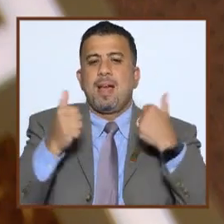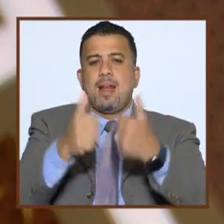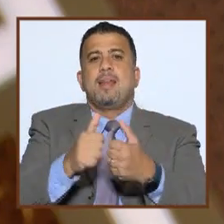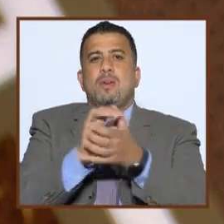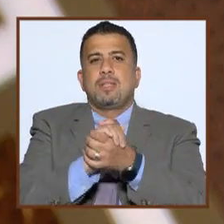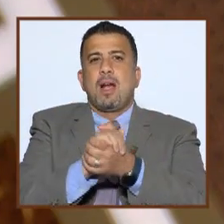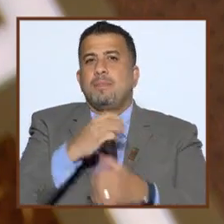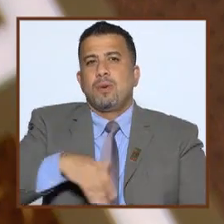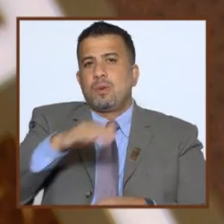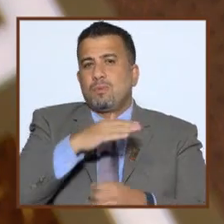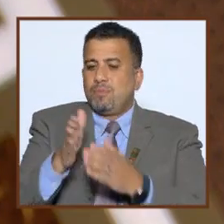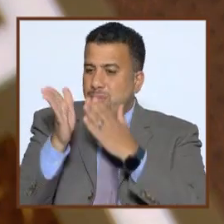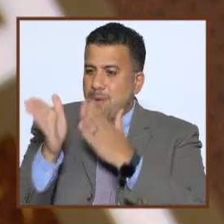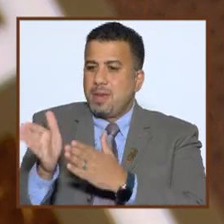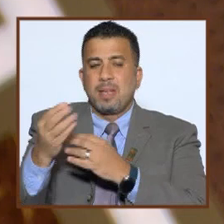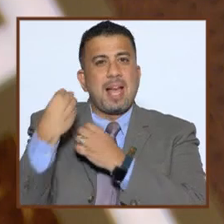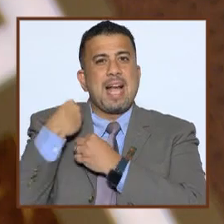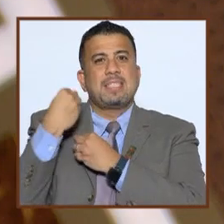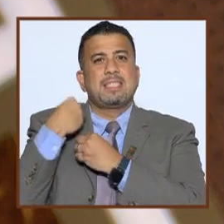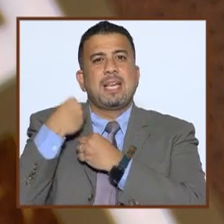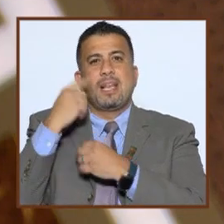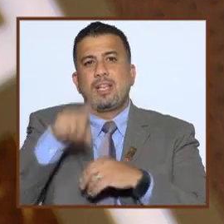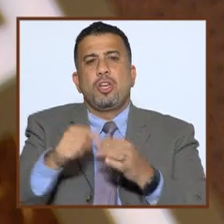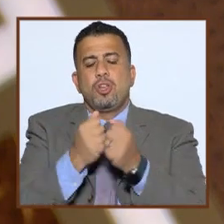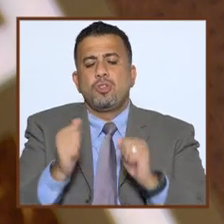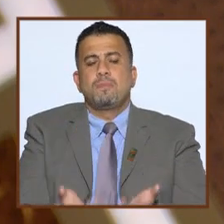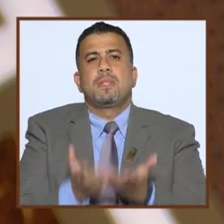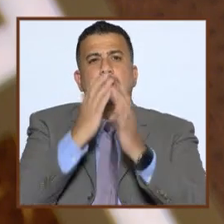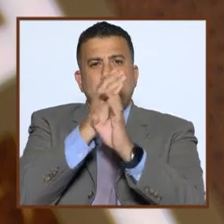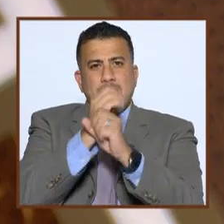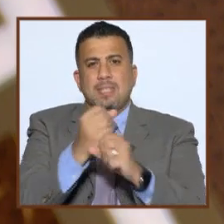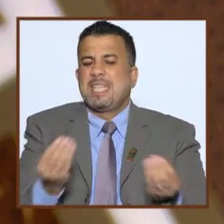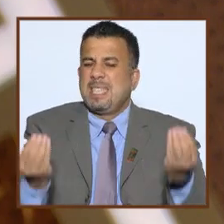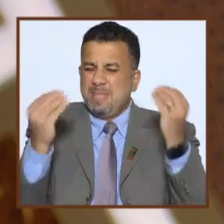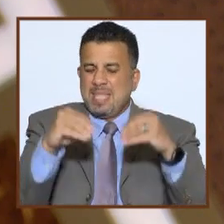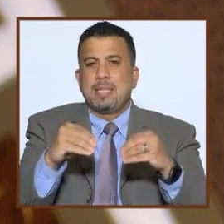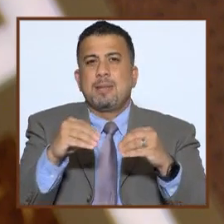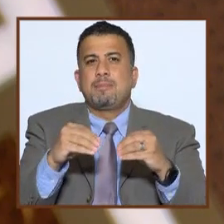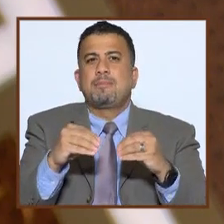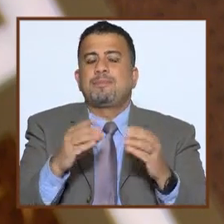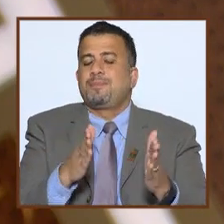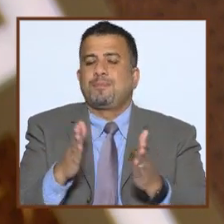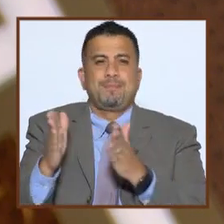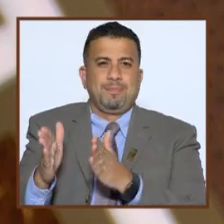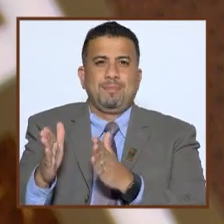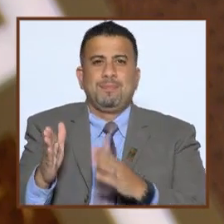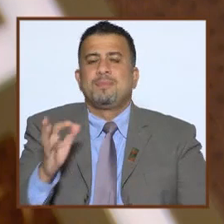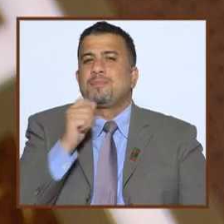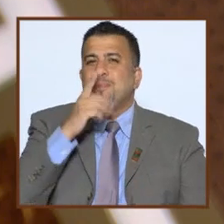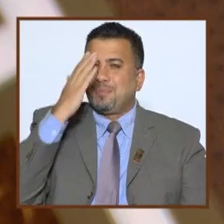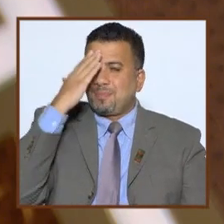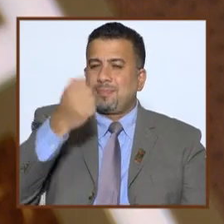وعلى اله واصحابه والتابعين وعلى من تابعهم باحسان الى يوم الدين وسلم تسليما مزيده